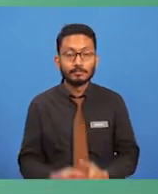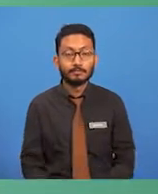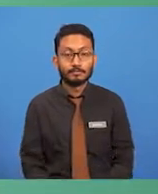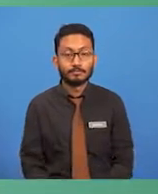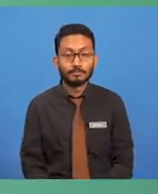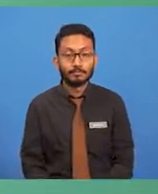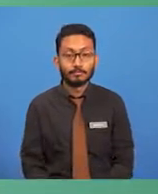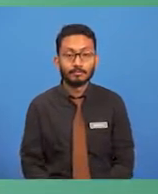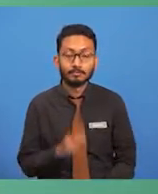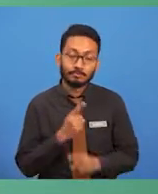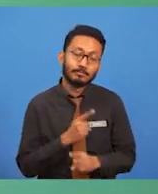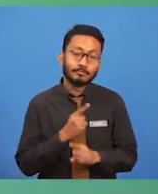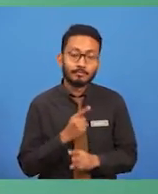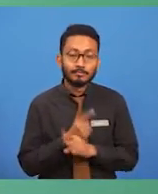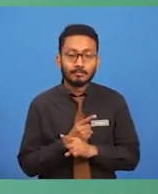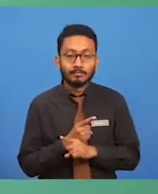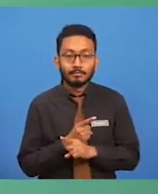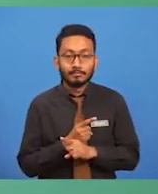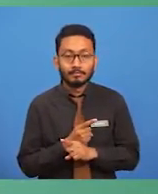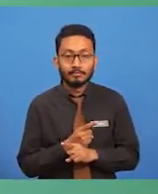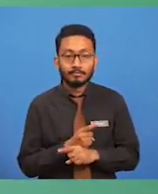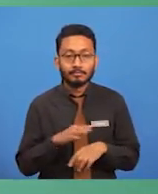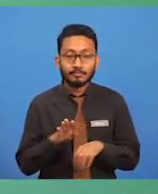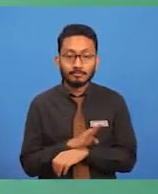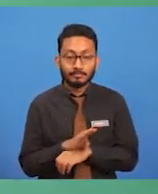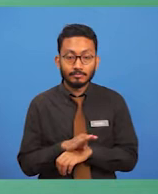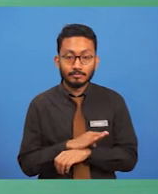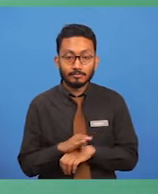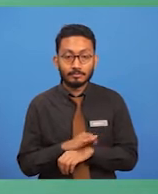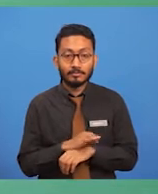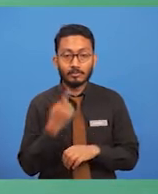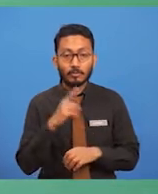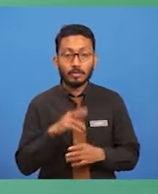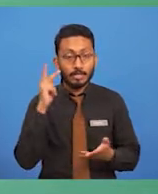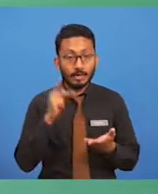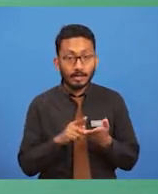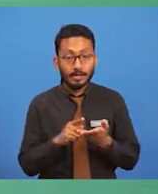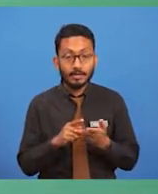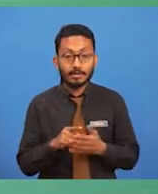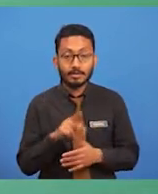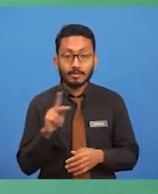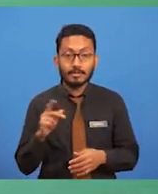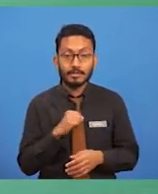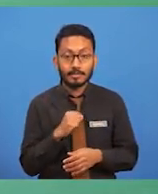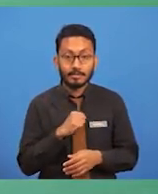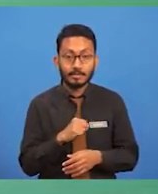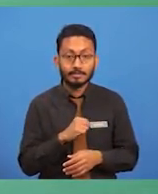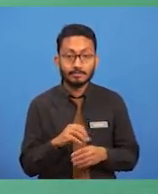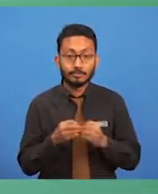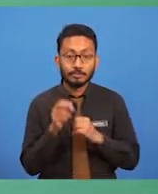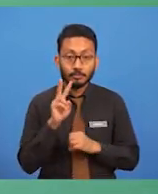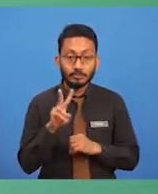Tepat. Kad nama berfungsi sebagai pengenalan diri dan memudahkan